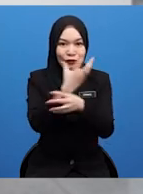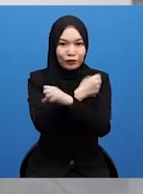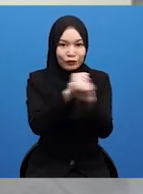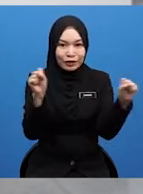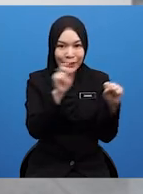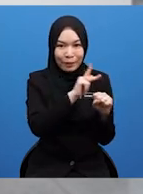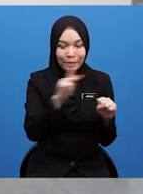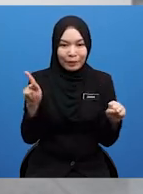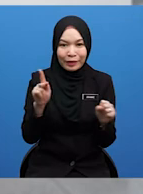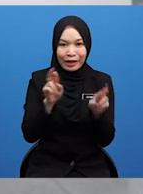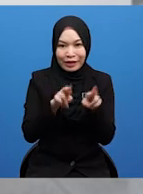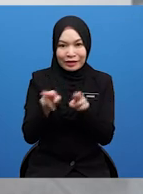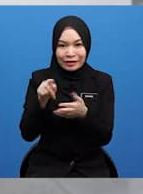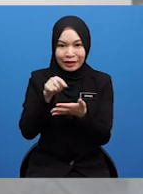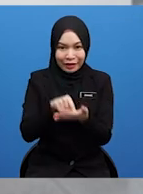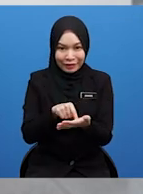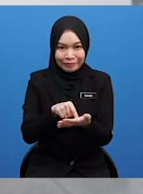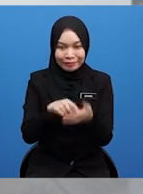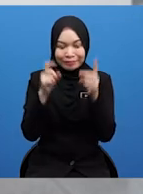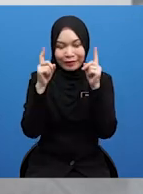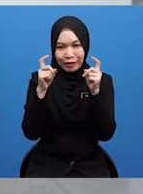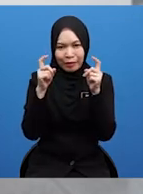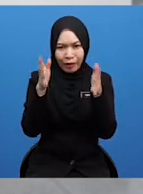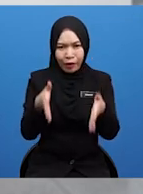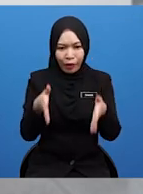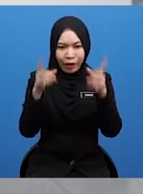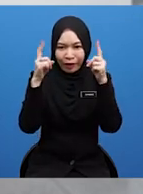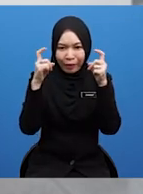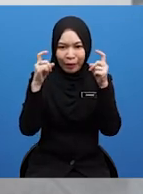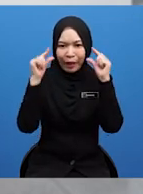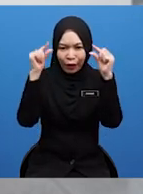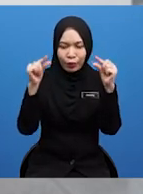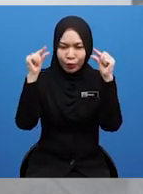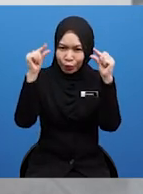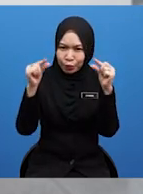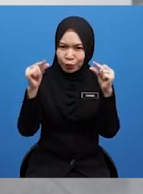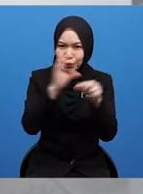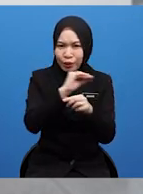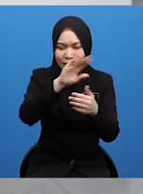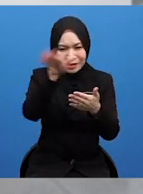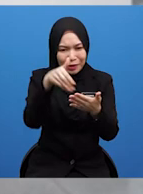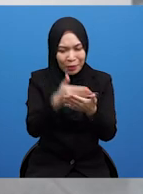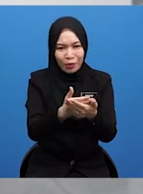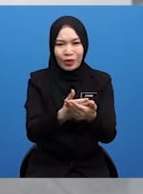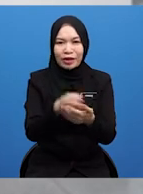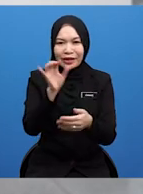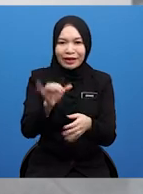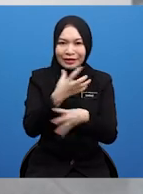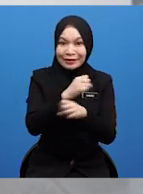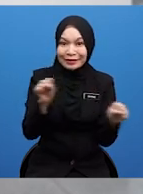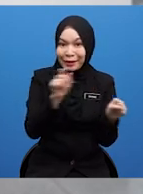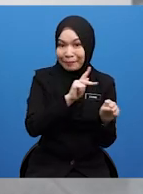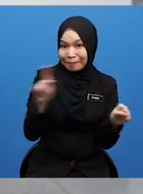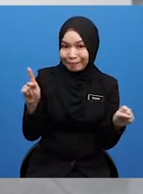menjura kepada semua Tennyson dan juga rak-rakan yang guru-guru yang terlibat share langsung ataupun tidak langsung dalam menjadikan